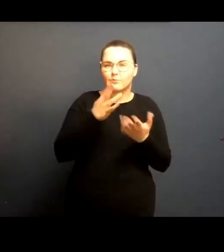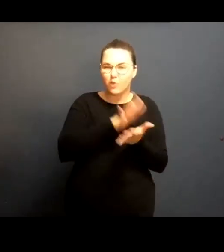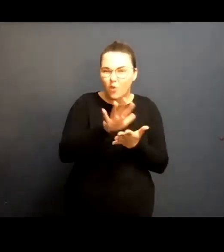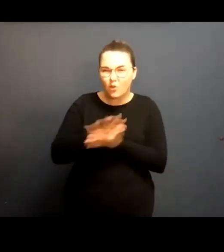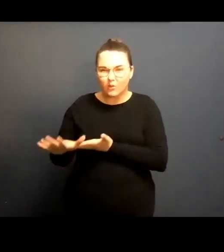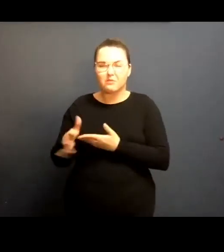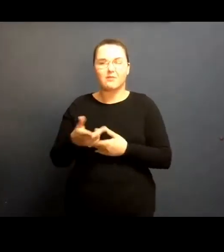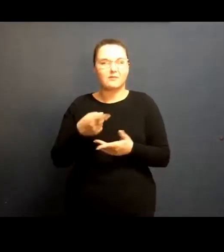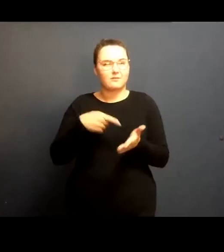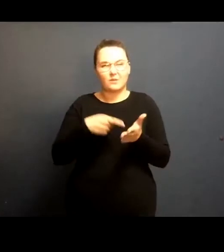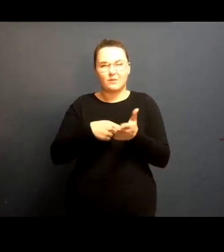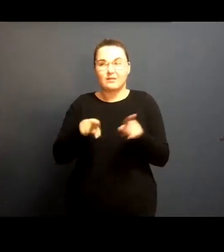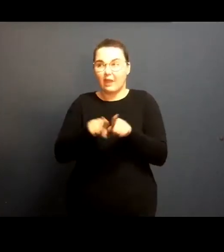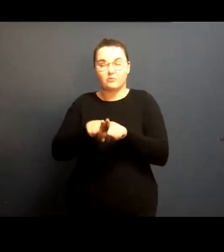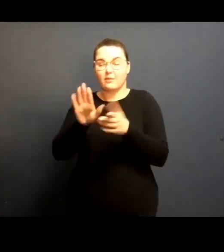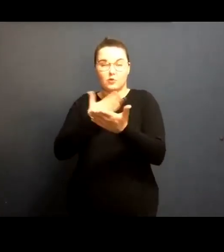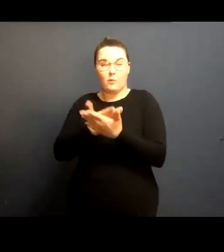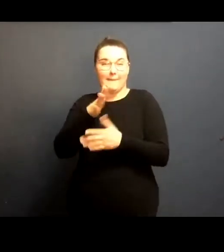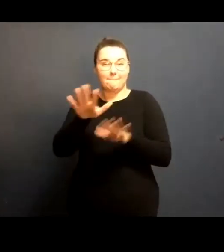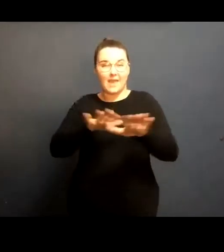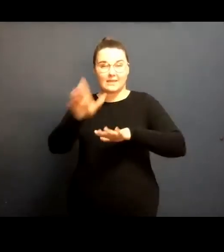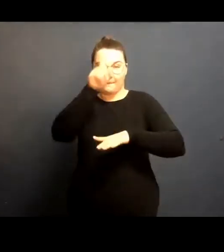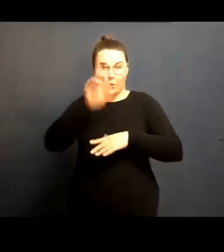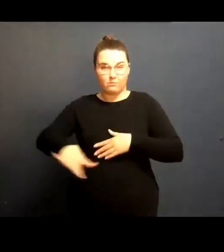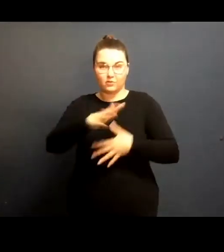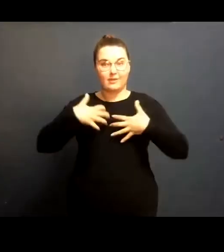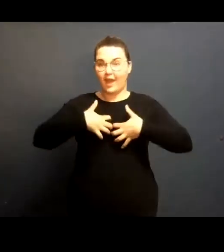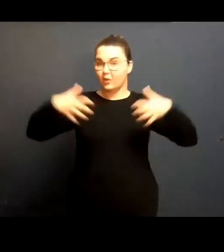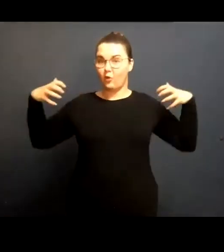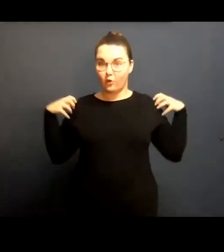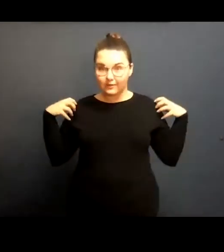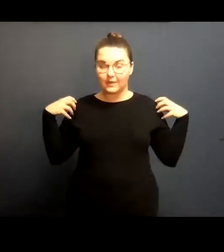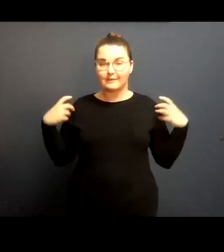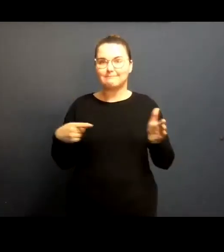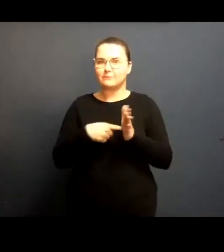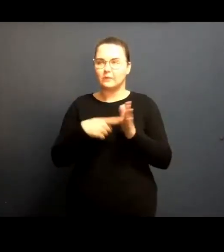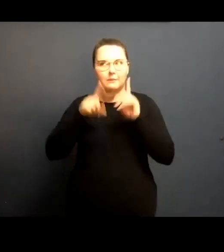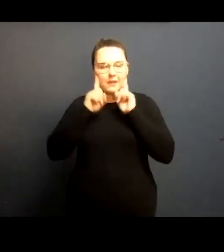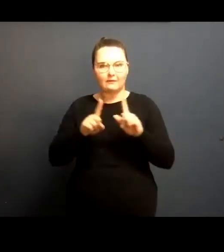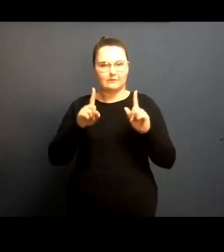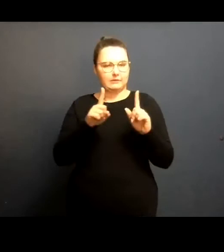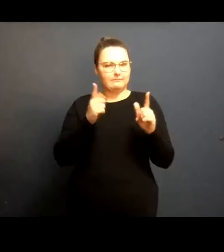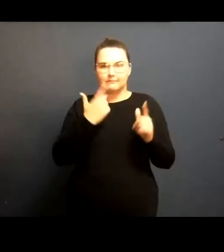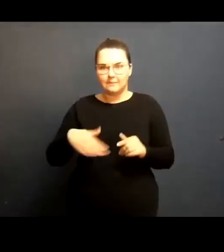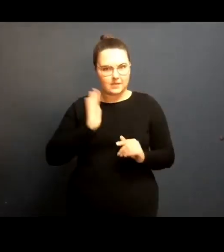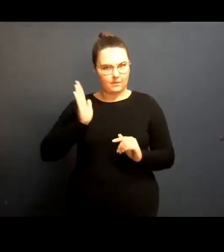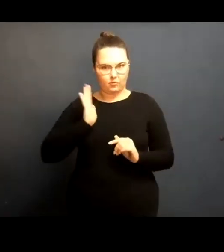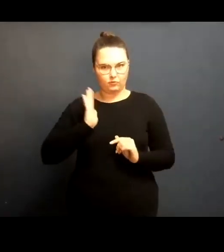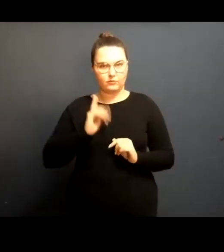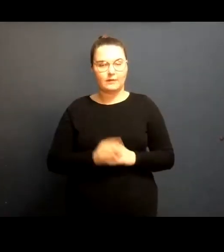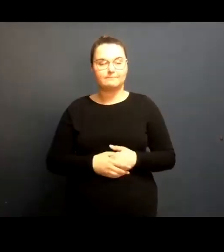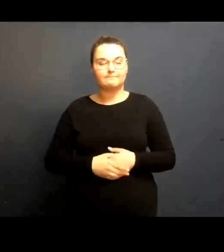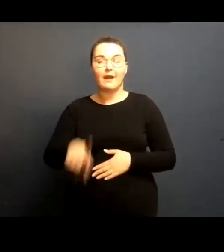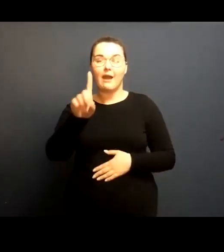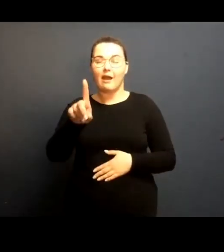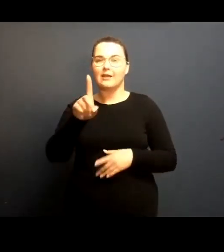ten zestaw, no to jest dość niebezpieczny obraz. Takie badania rzadko są brane w